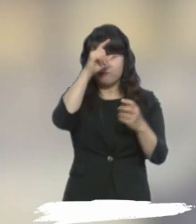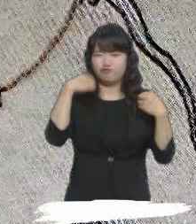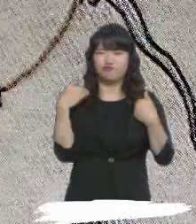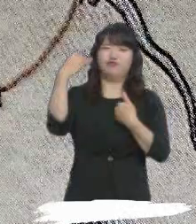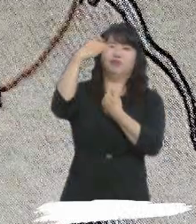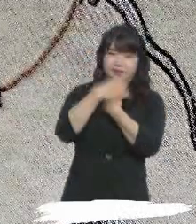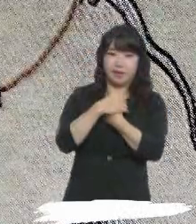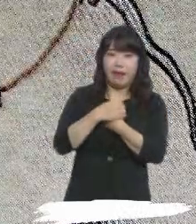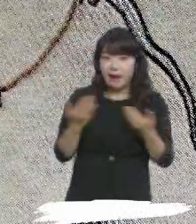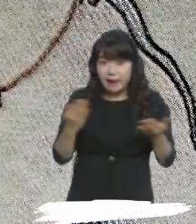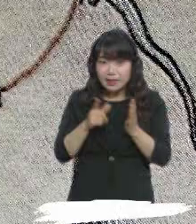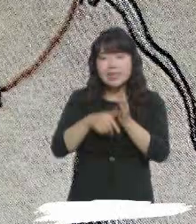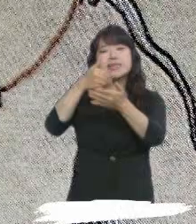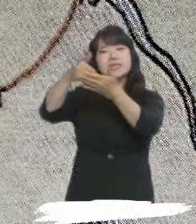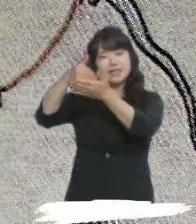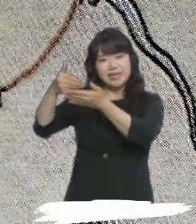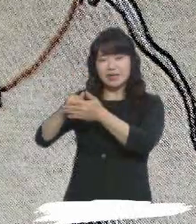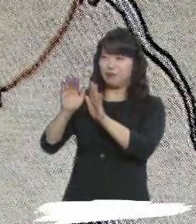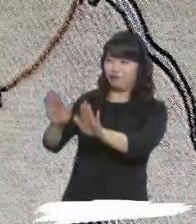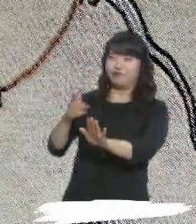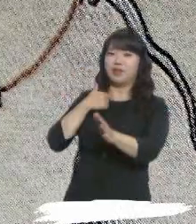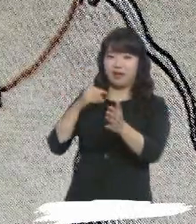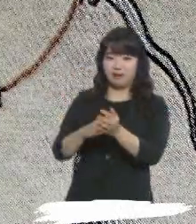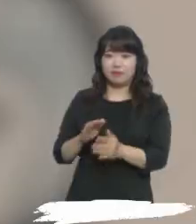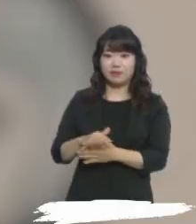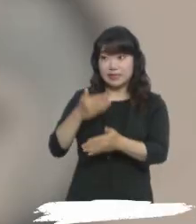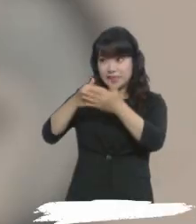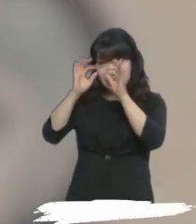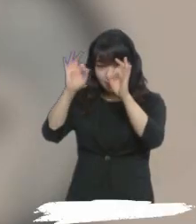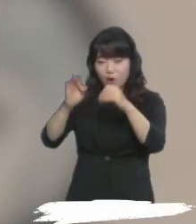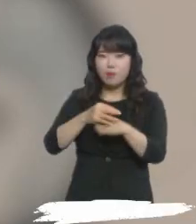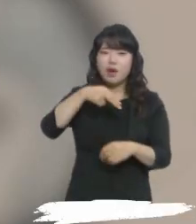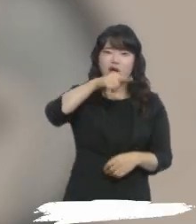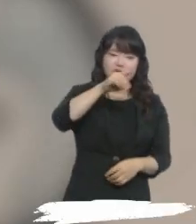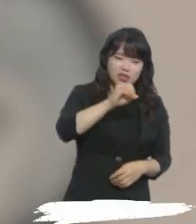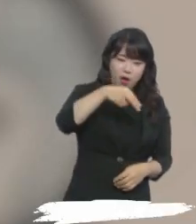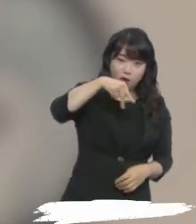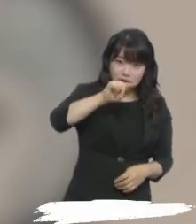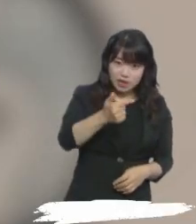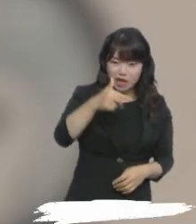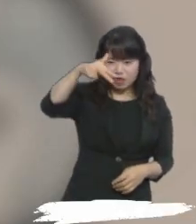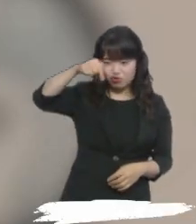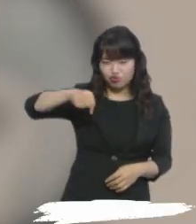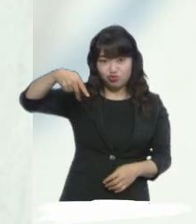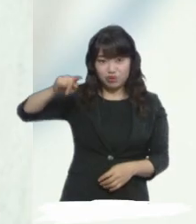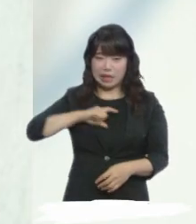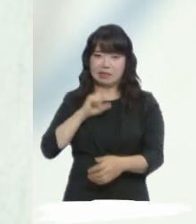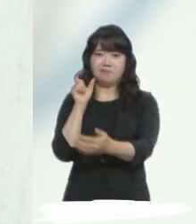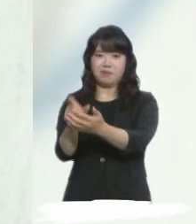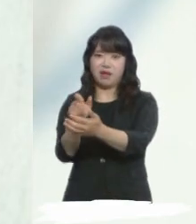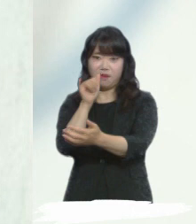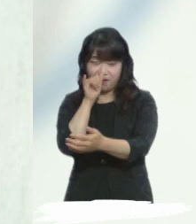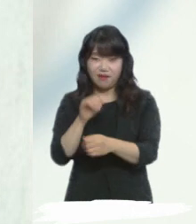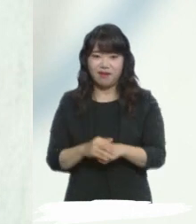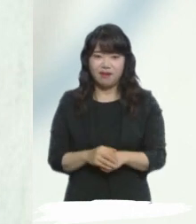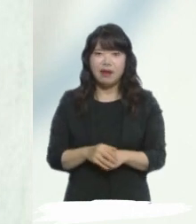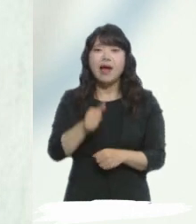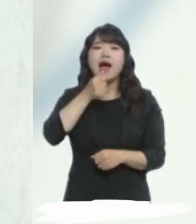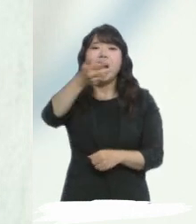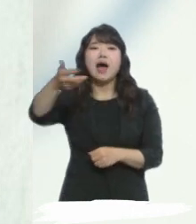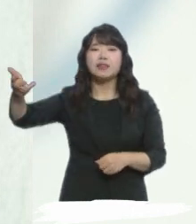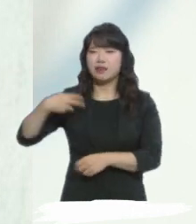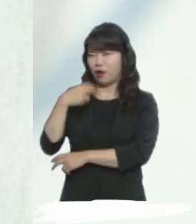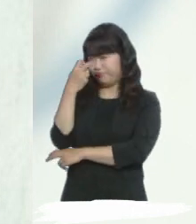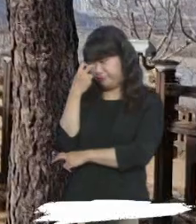있습니다. 궁산은 옛 지도에 성산, 주산 등으로 표시되어 있습니다. 한강을